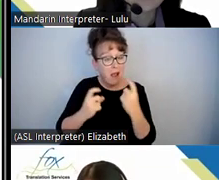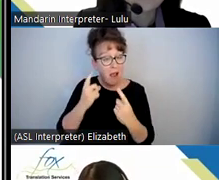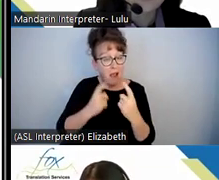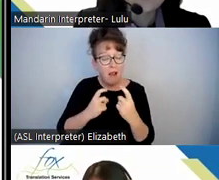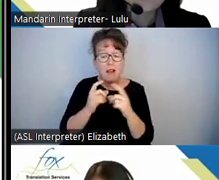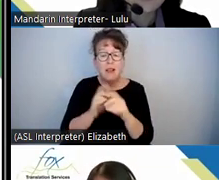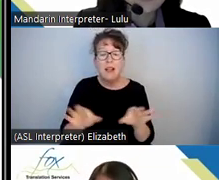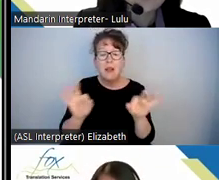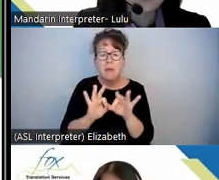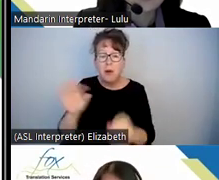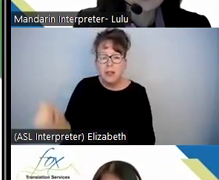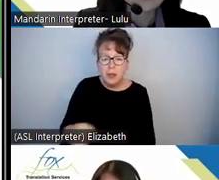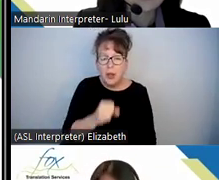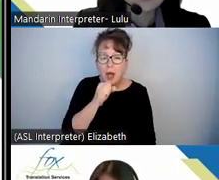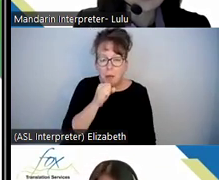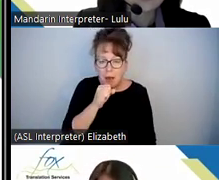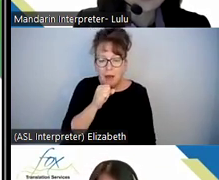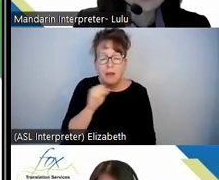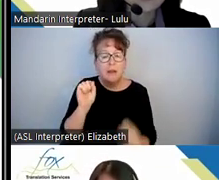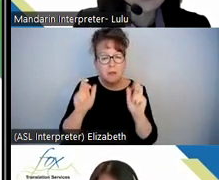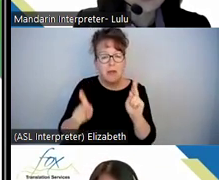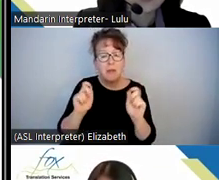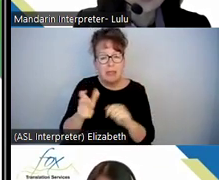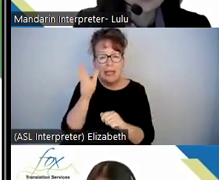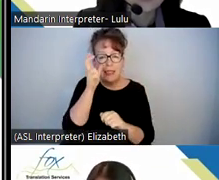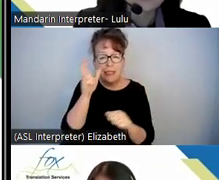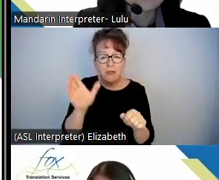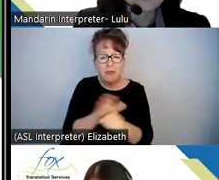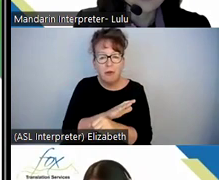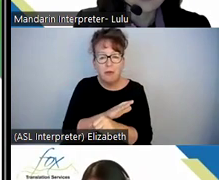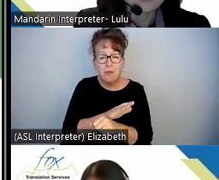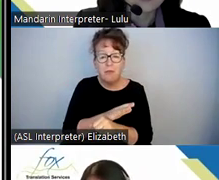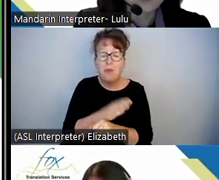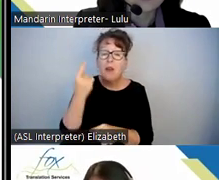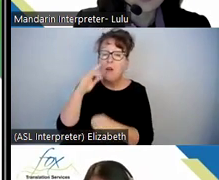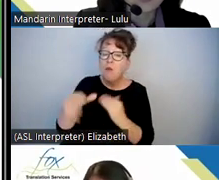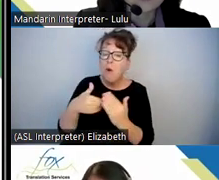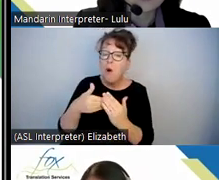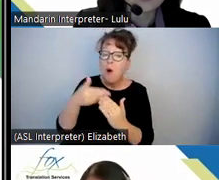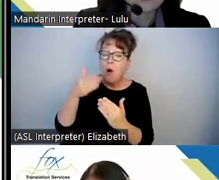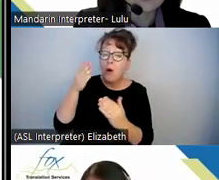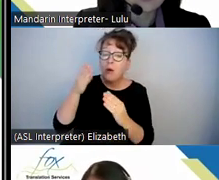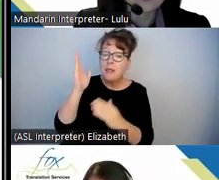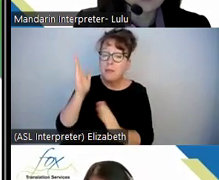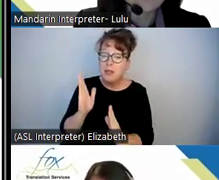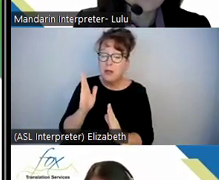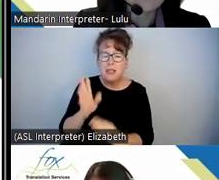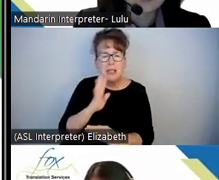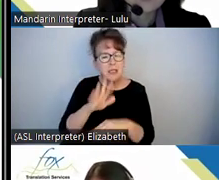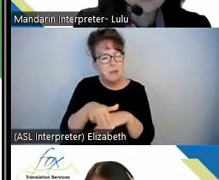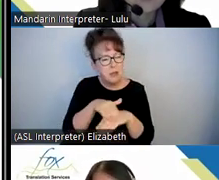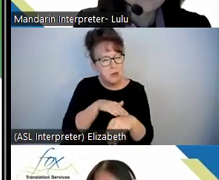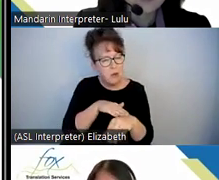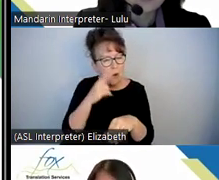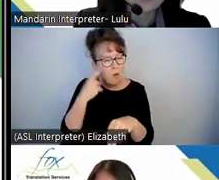Các anh chị tham gia có muốn đưa câu hỏi có thể là đảm bảo mình sẽ gọi vào microphone. Đối với các anh chị tham gia trực